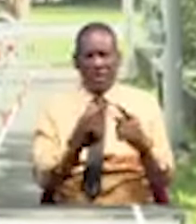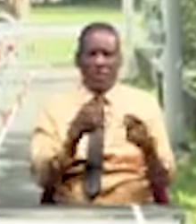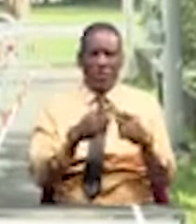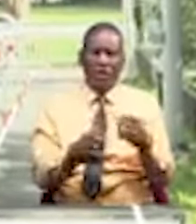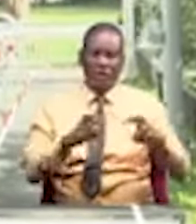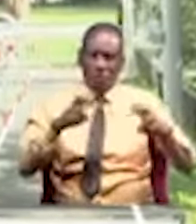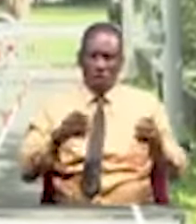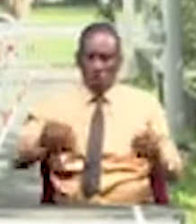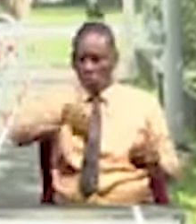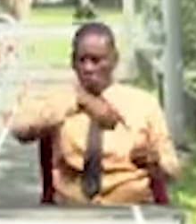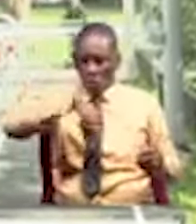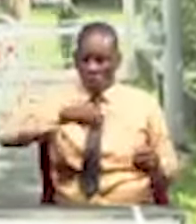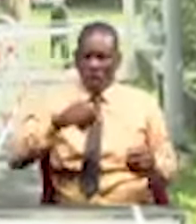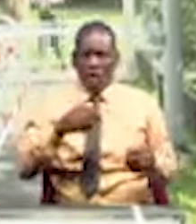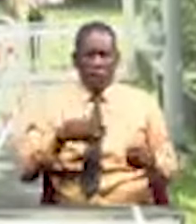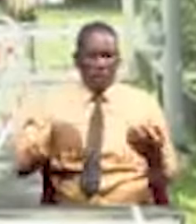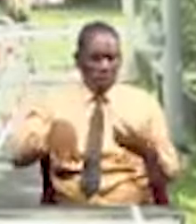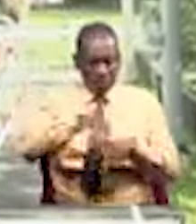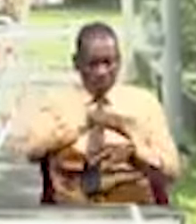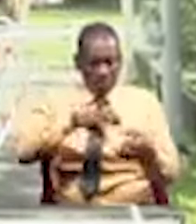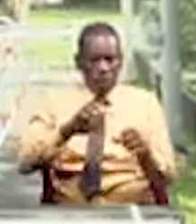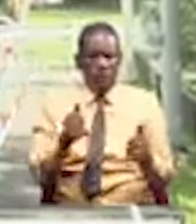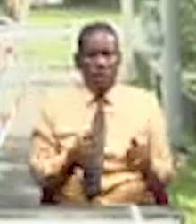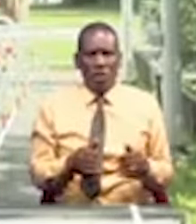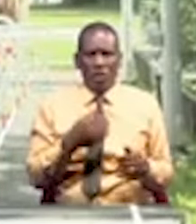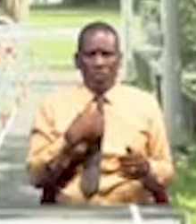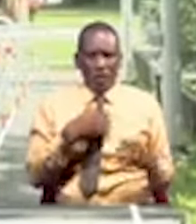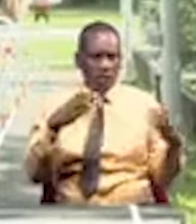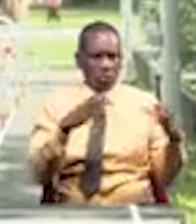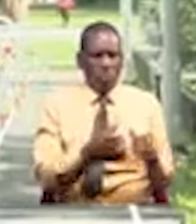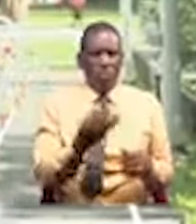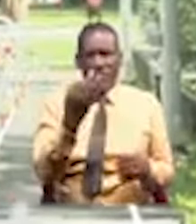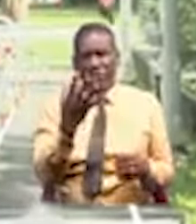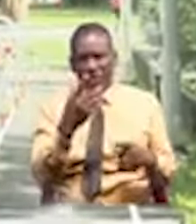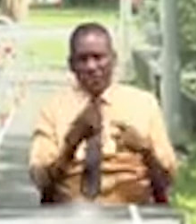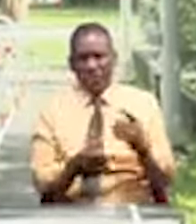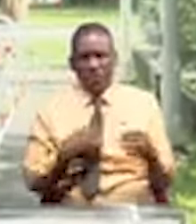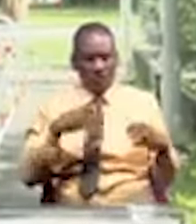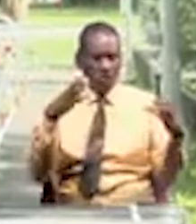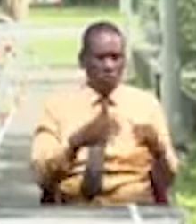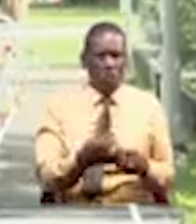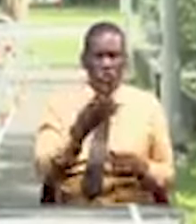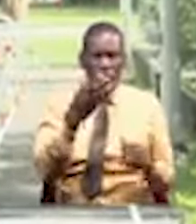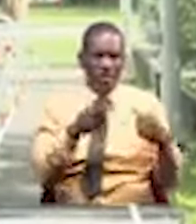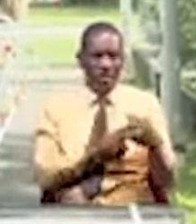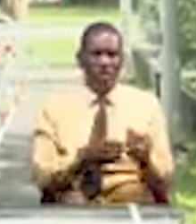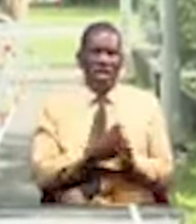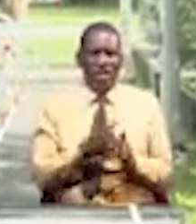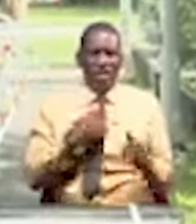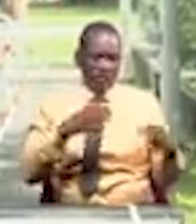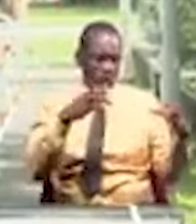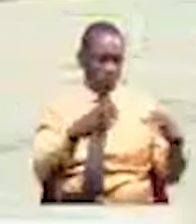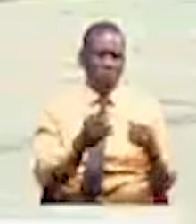ukiangalia kwa sisi tuliweza kuchanganyikana, tukakuwa na category ya 35, tukakuwa na category ya 47, tukakuwa na category